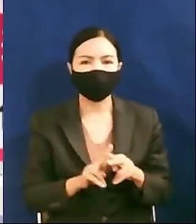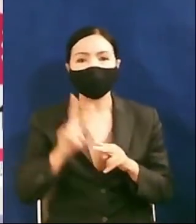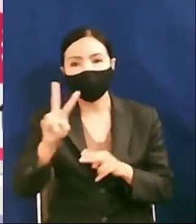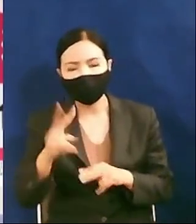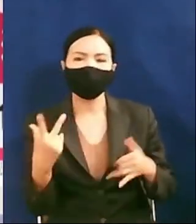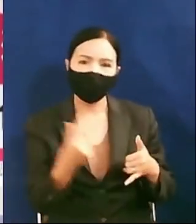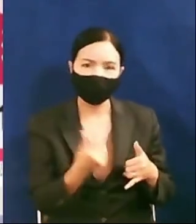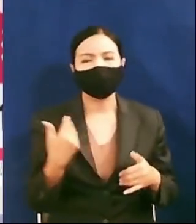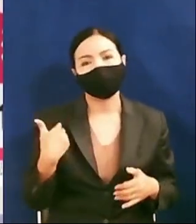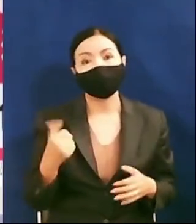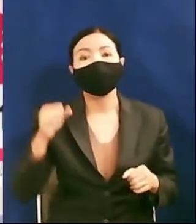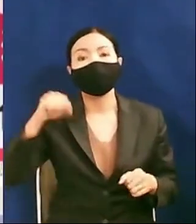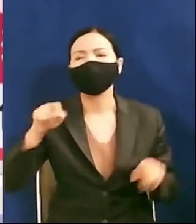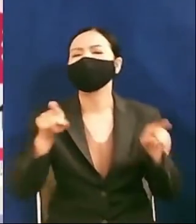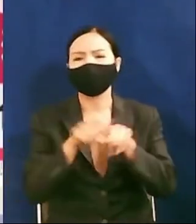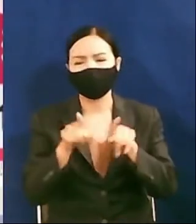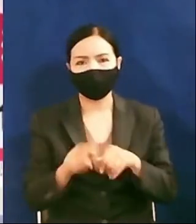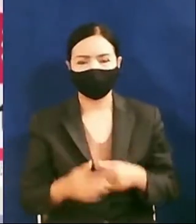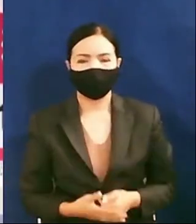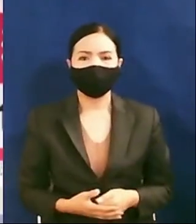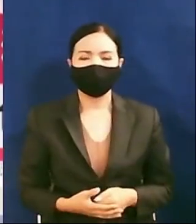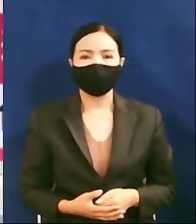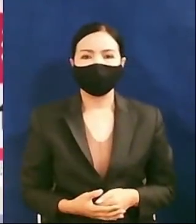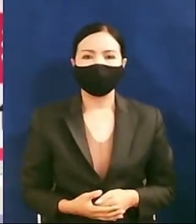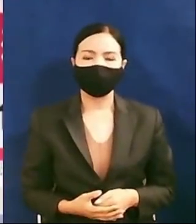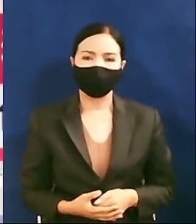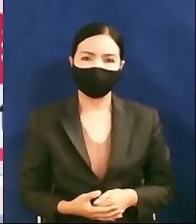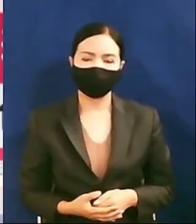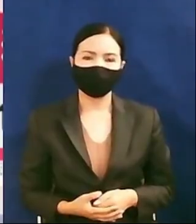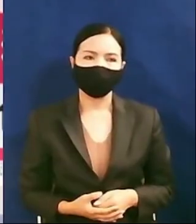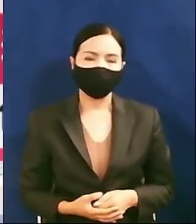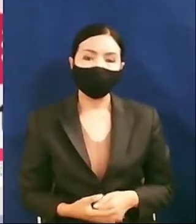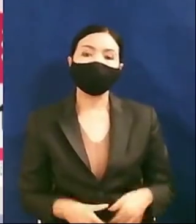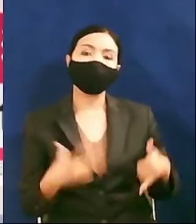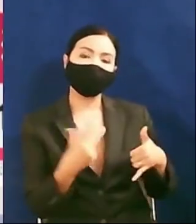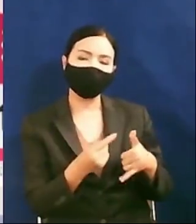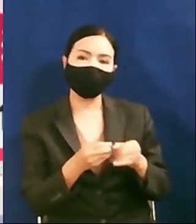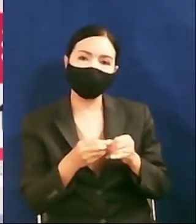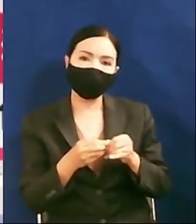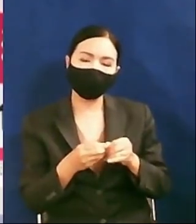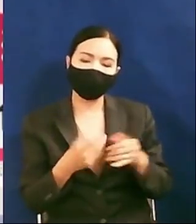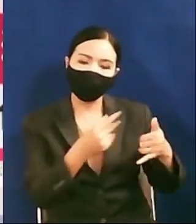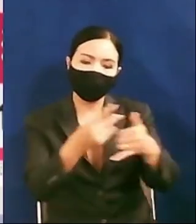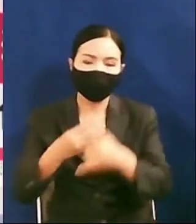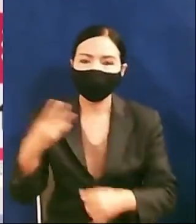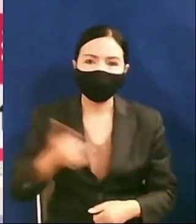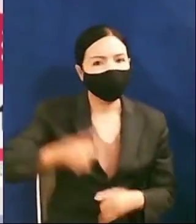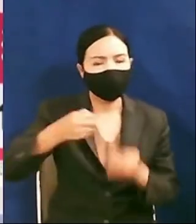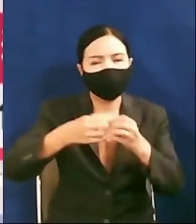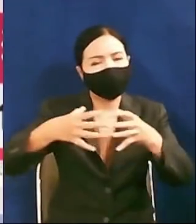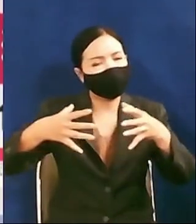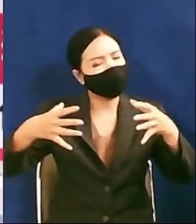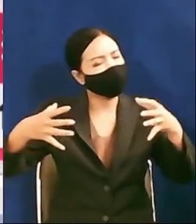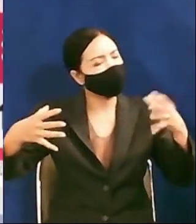ต่อไปด้วยนะครับเพราะฉะนั้นการที่ทำให้การฉีดวัคซีนครอบคลุมได้กว้างขวางเร็วที่สุดมากที่สุด